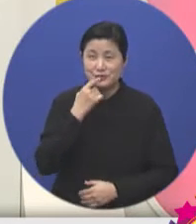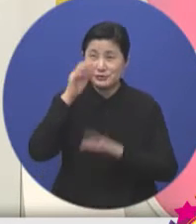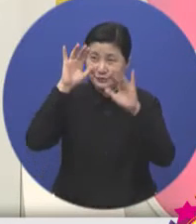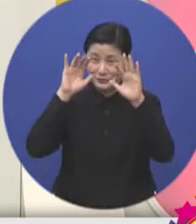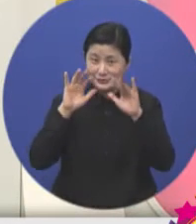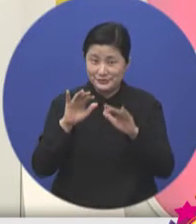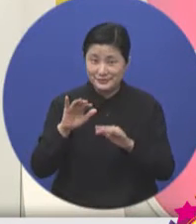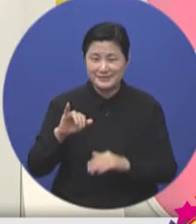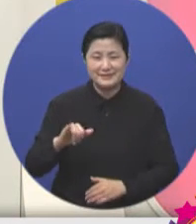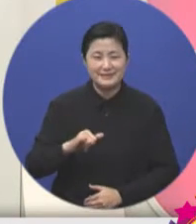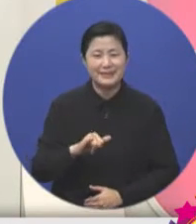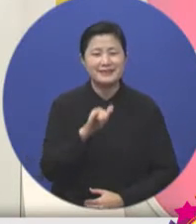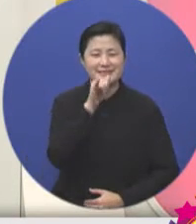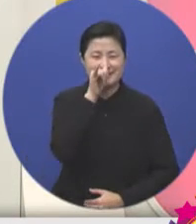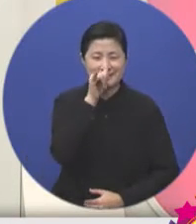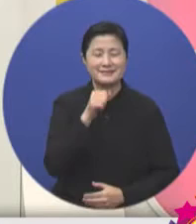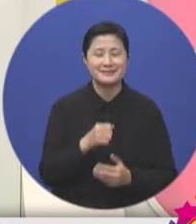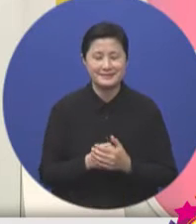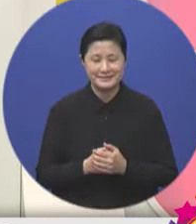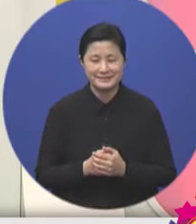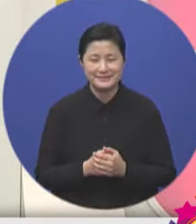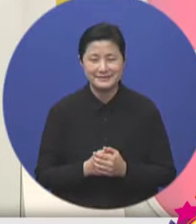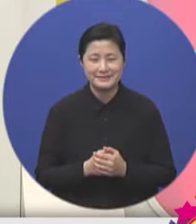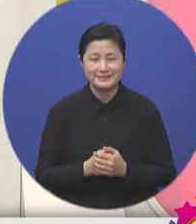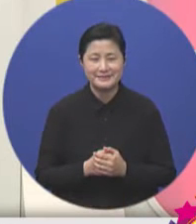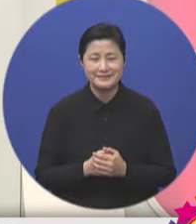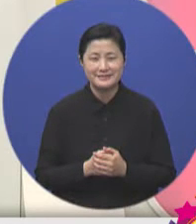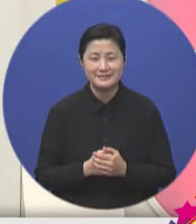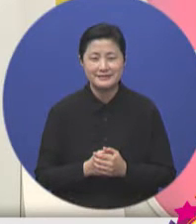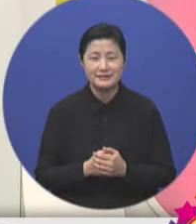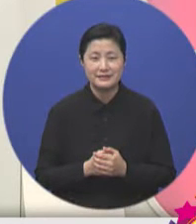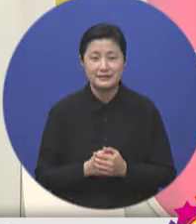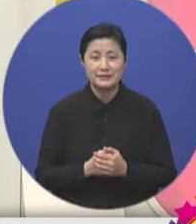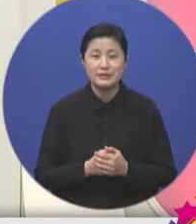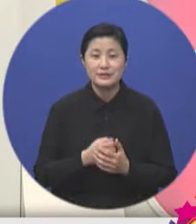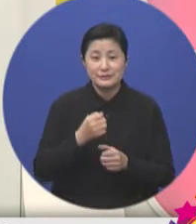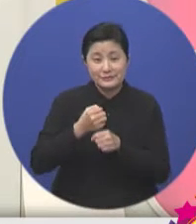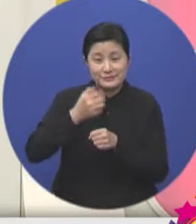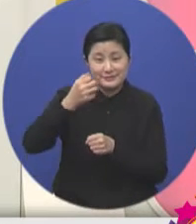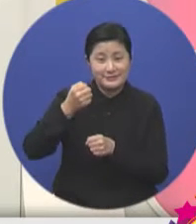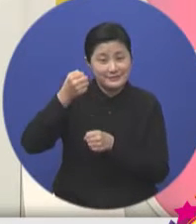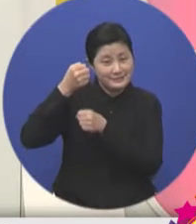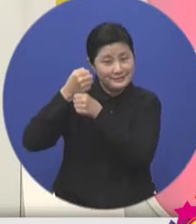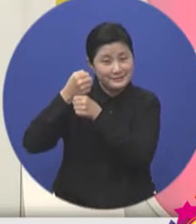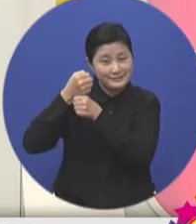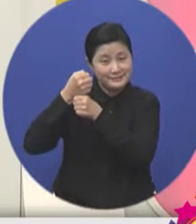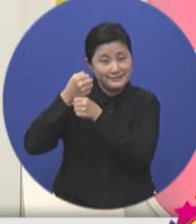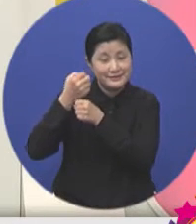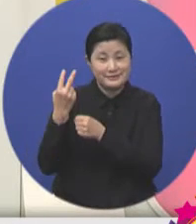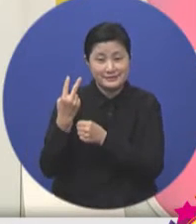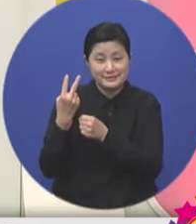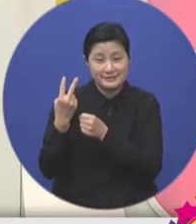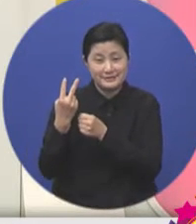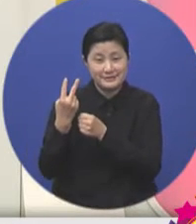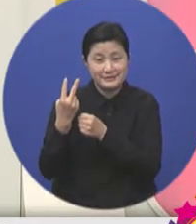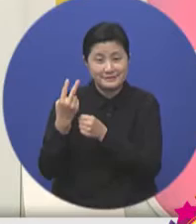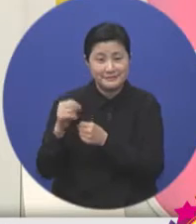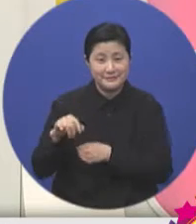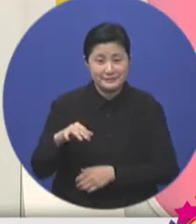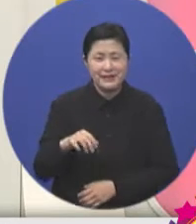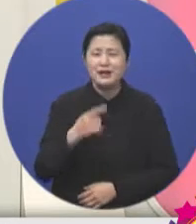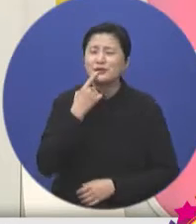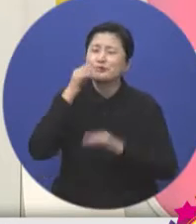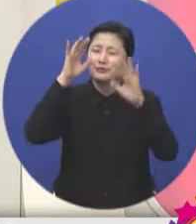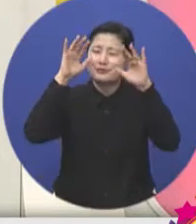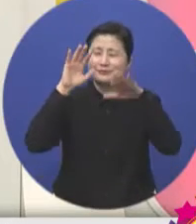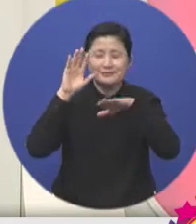그런 생각도 좀 나고. 우와. 그렇네. 우산 쓰고 이렇게 두 분이서. 그렇죠. 그냥 눈을 맞으면서 그냥